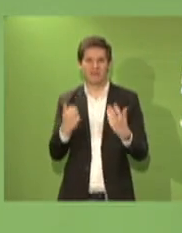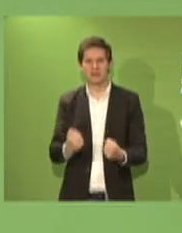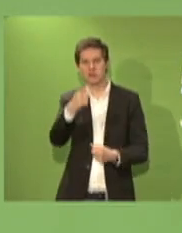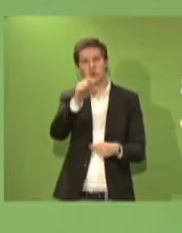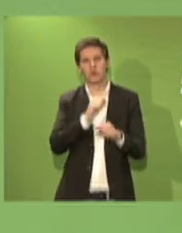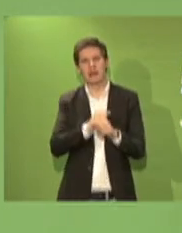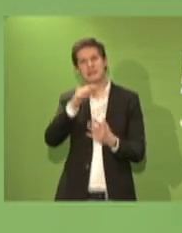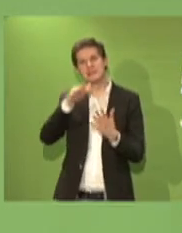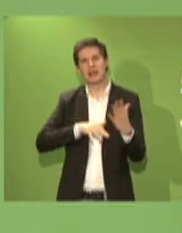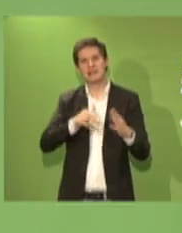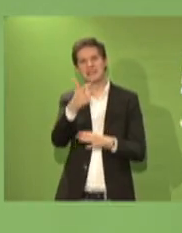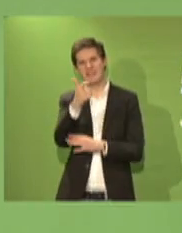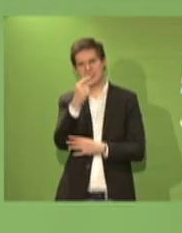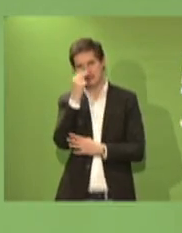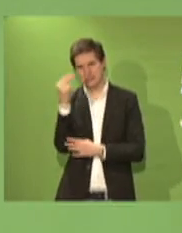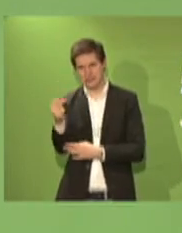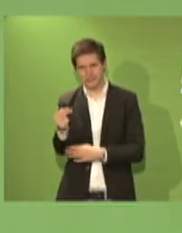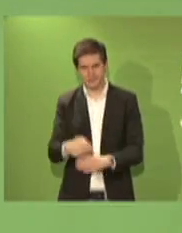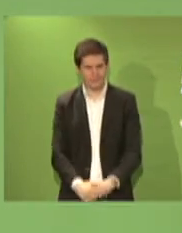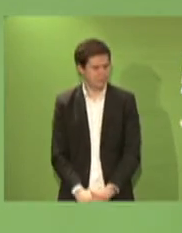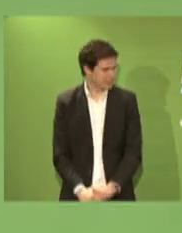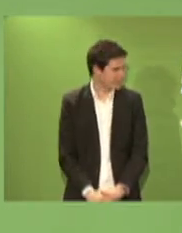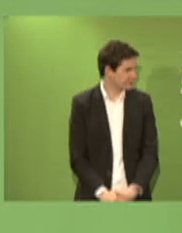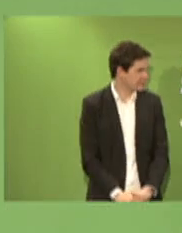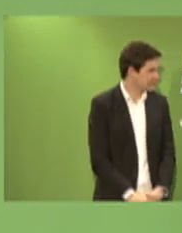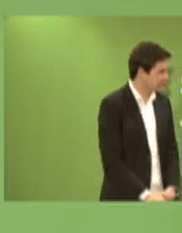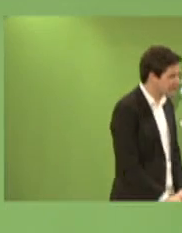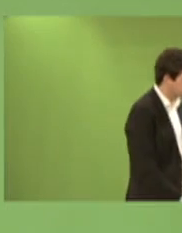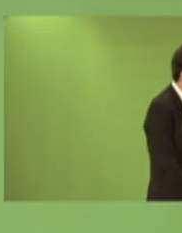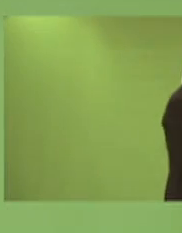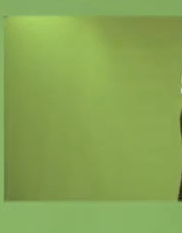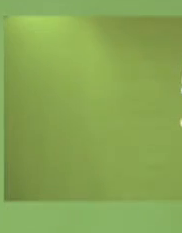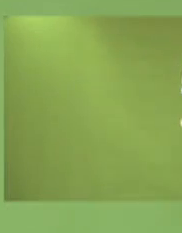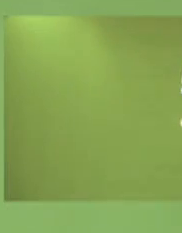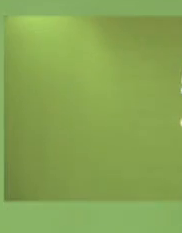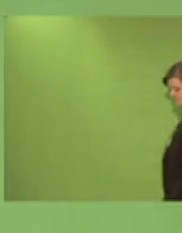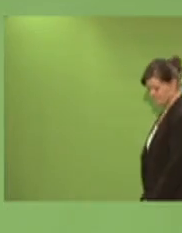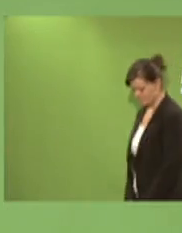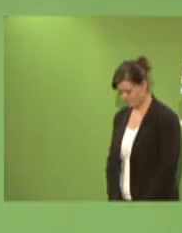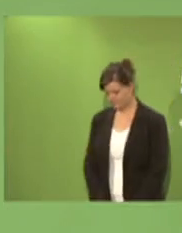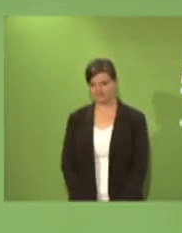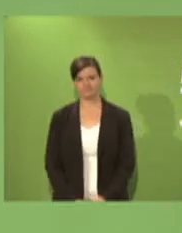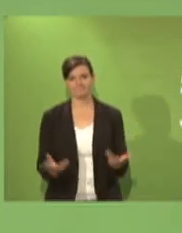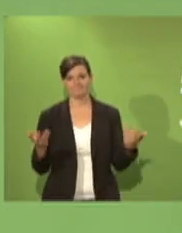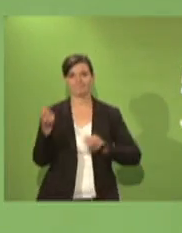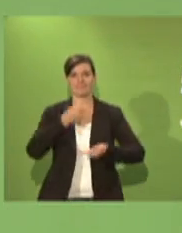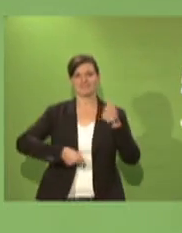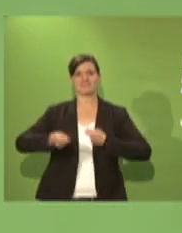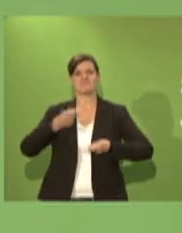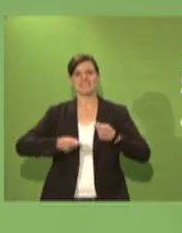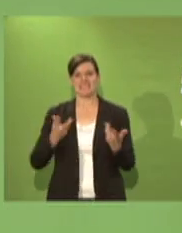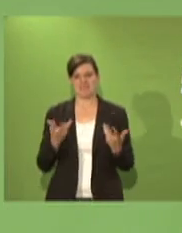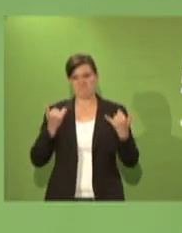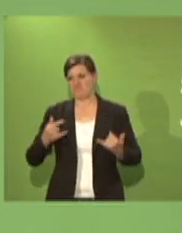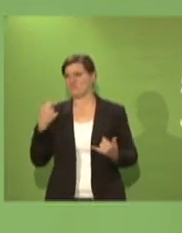der Seite 20. Dann zum Geschäftsbetrieb. Hier sind ja noch der ganze Umzug, der ganze Umbau